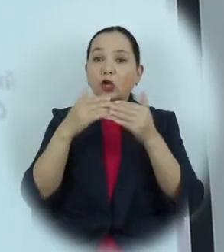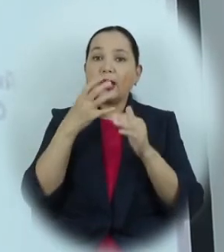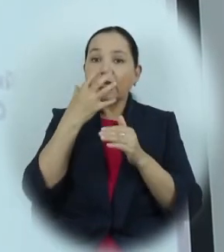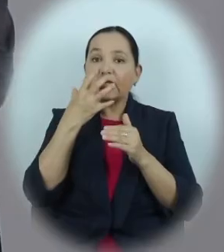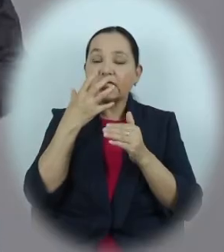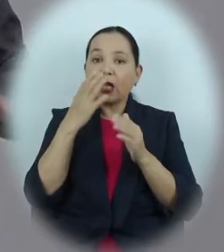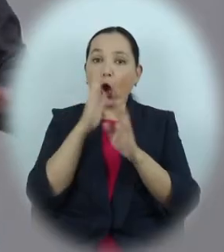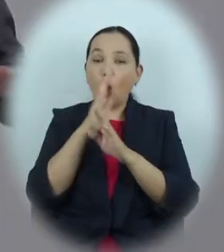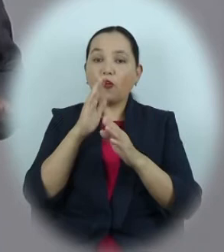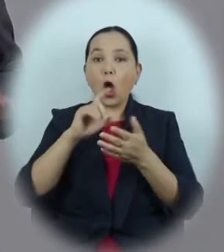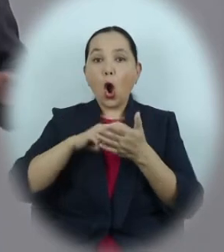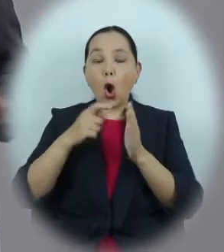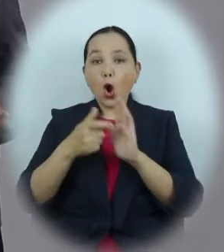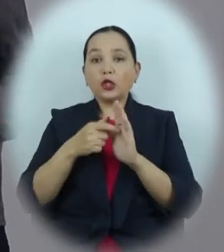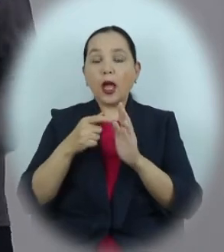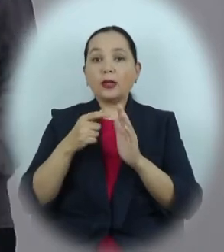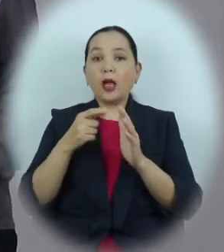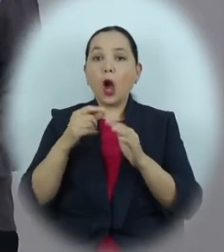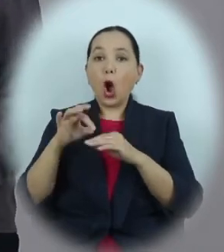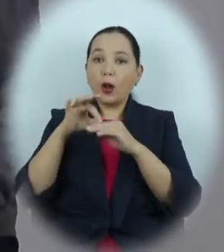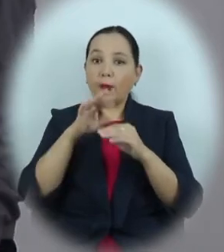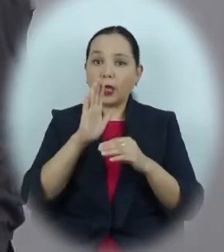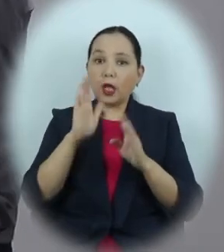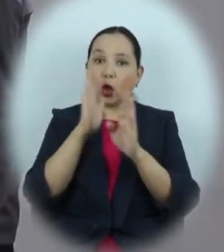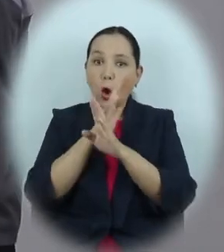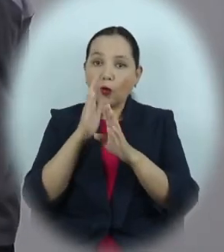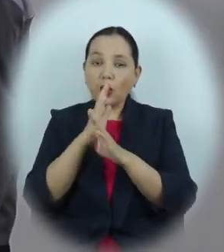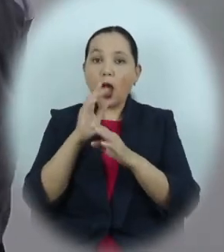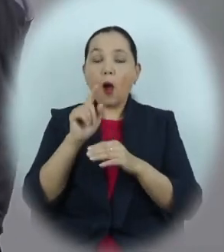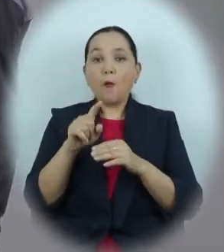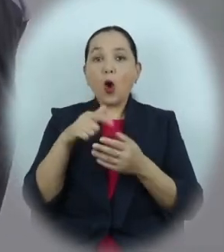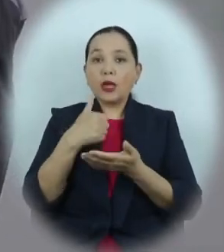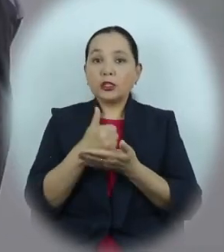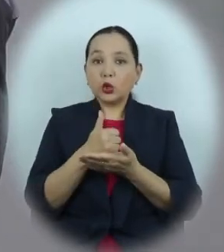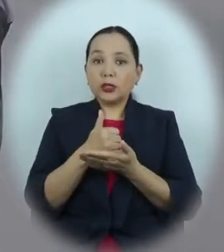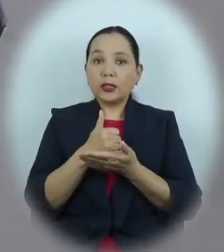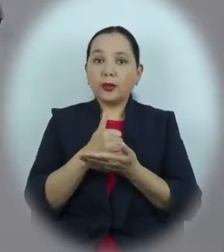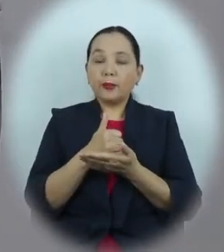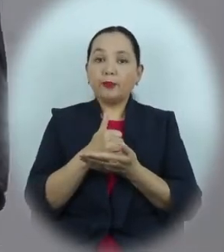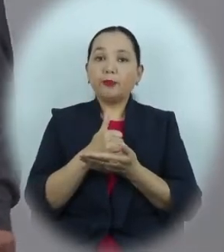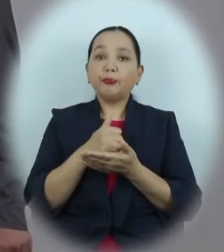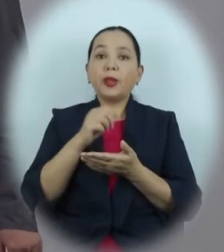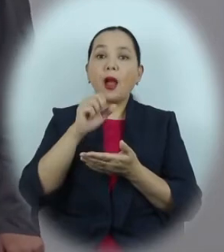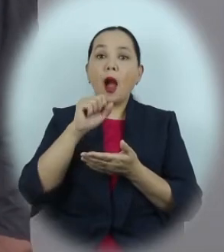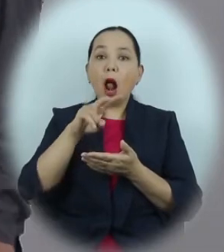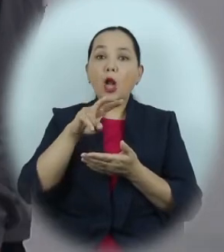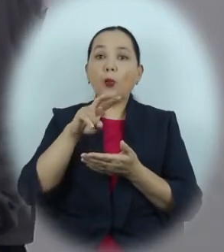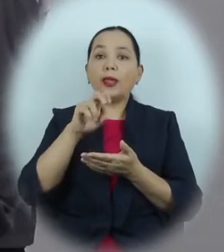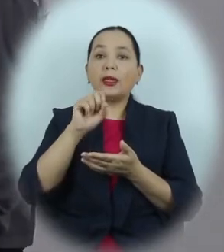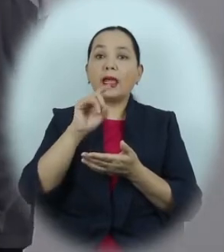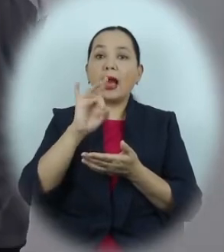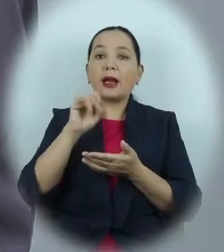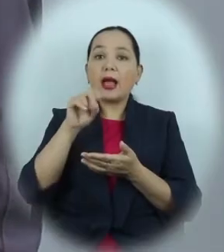akımı, xonaga mutadil hava akımını alıp kiradi. Bu asosan alüminyum radyatör